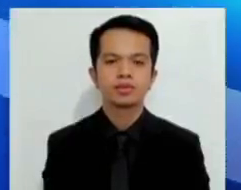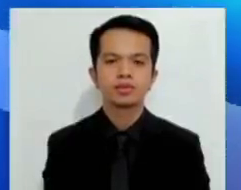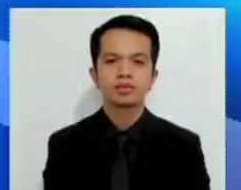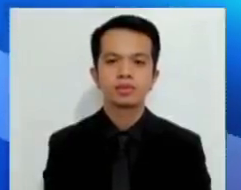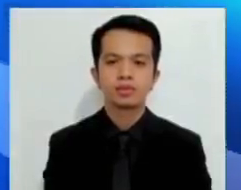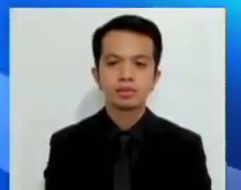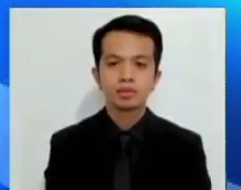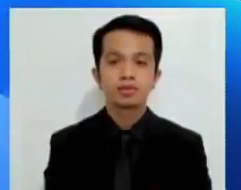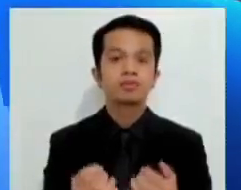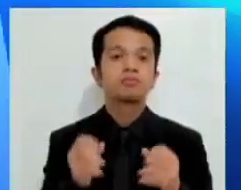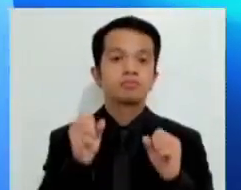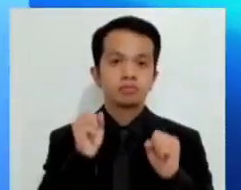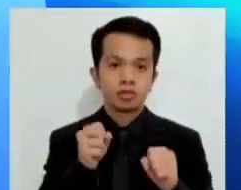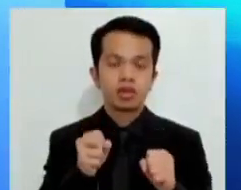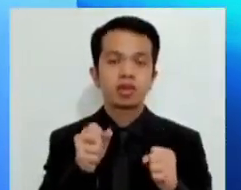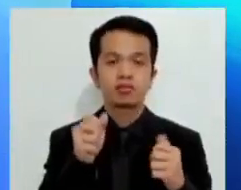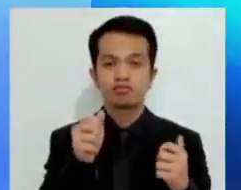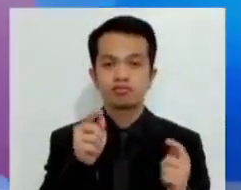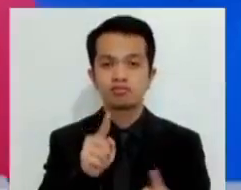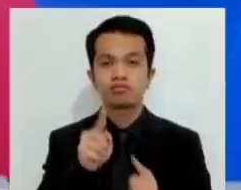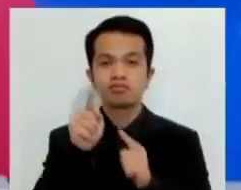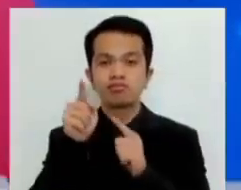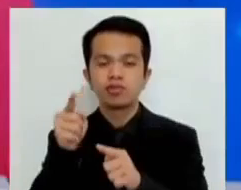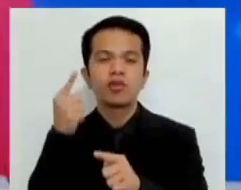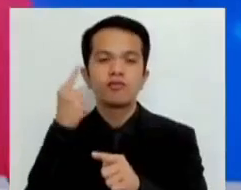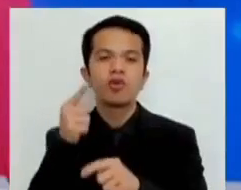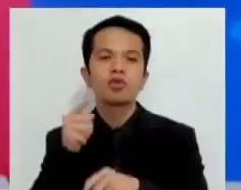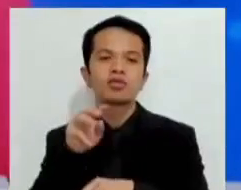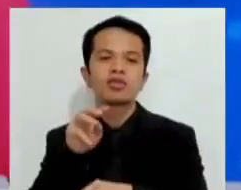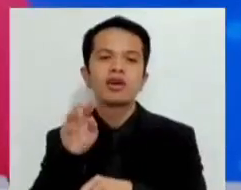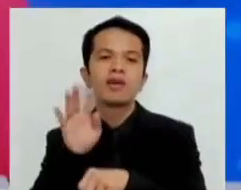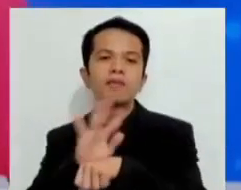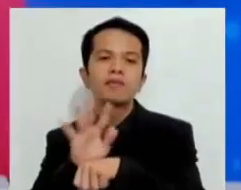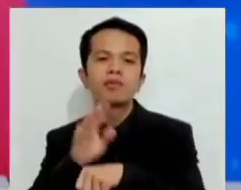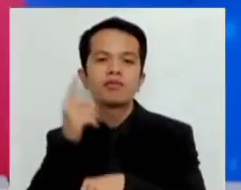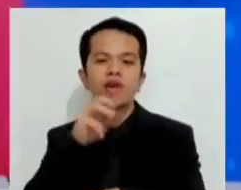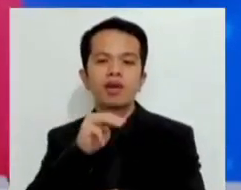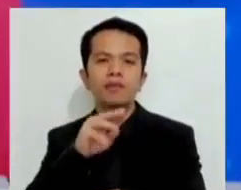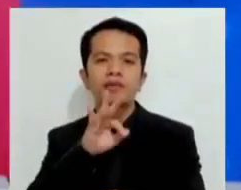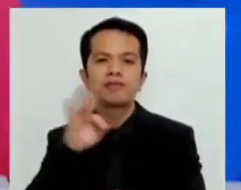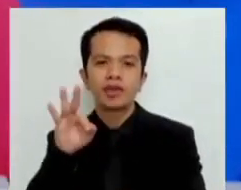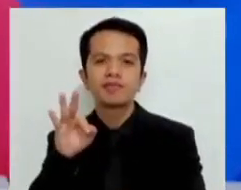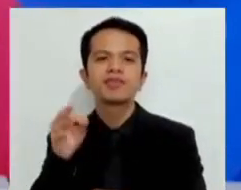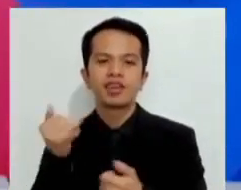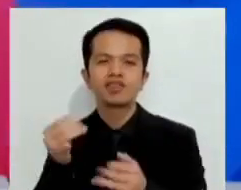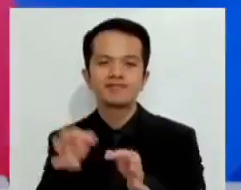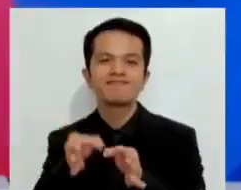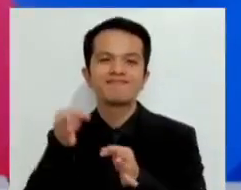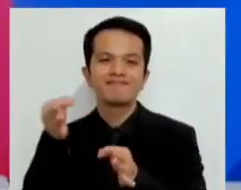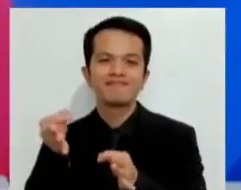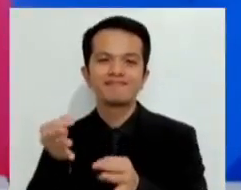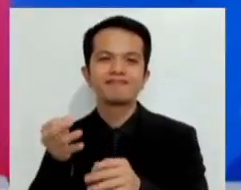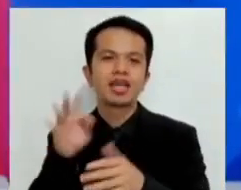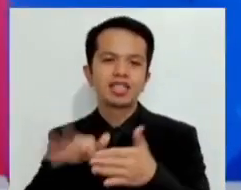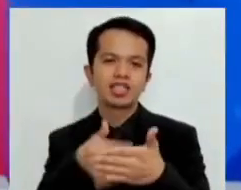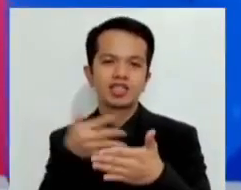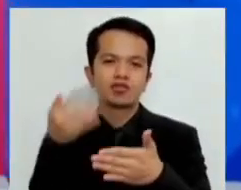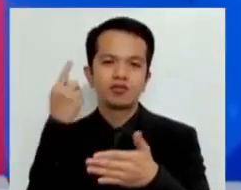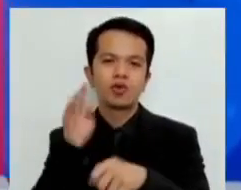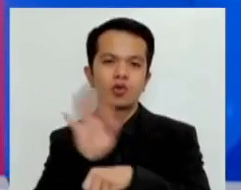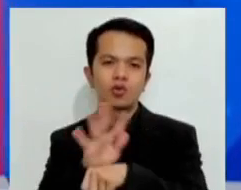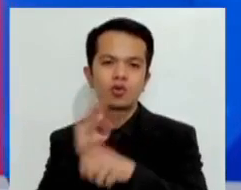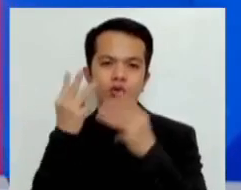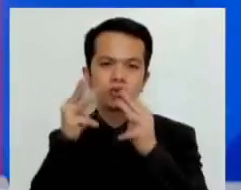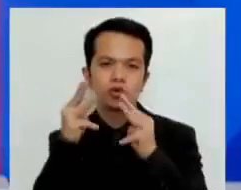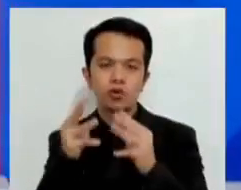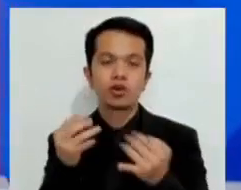Pwedeng-pwede pang humabol ang mga gustong manood ng mga pelikula ng MMFF dahil extended ang showing sa mga sinehan. At American